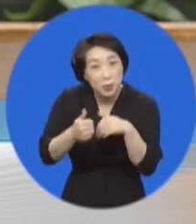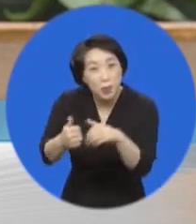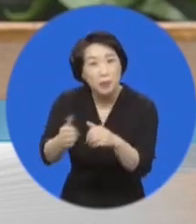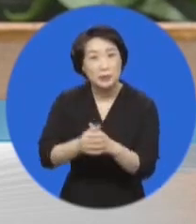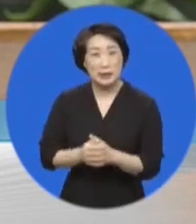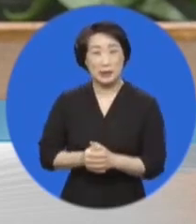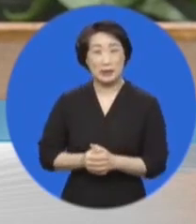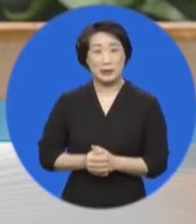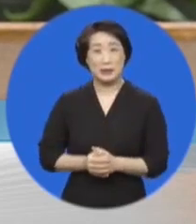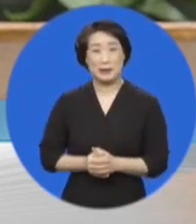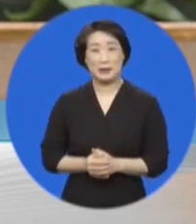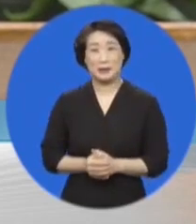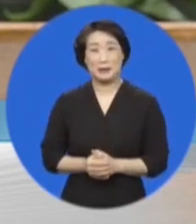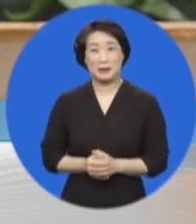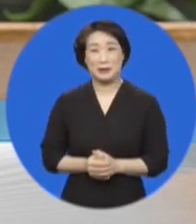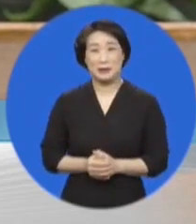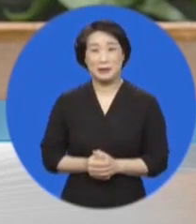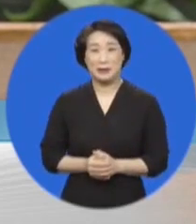그리스도를 주시기까지